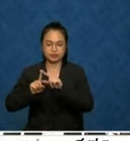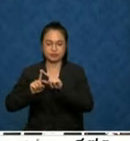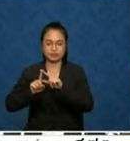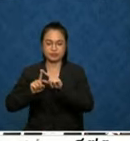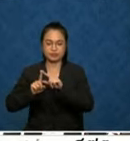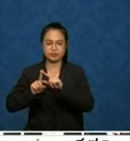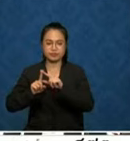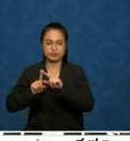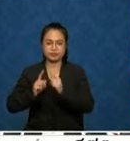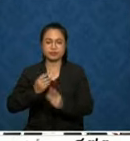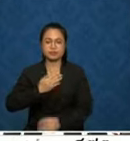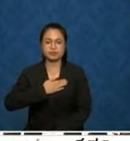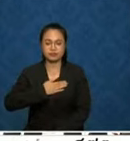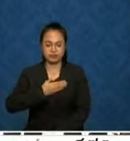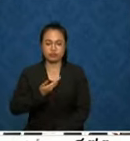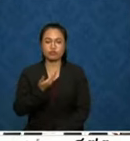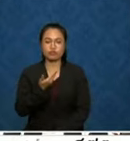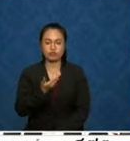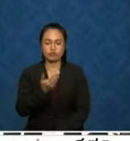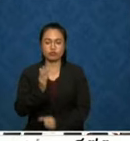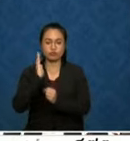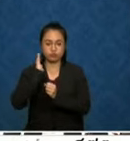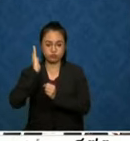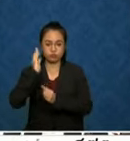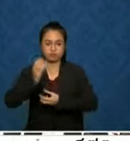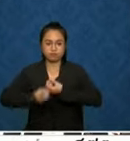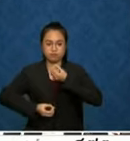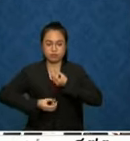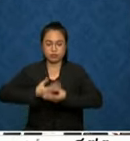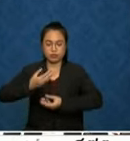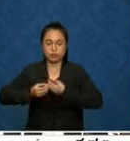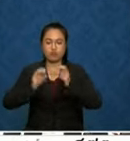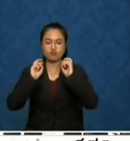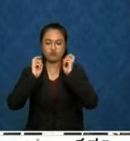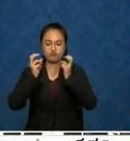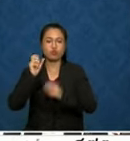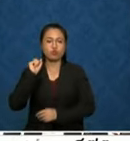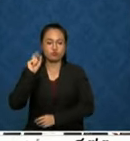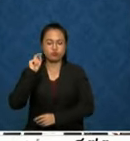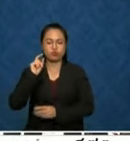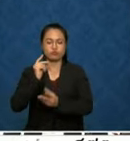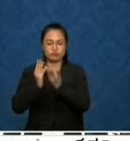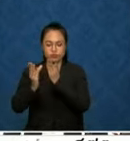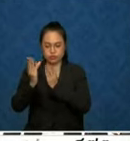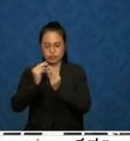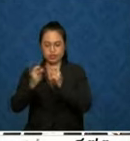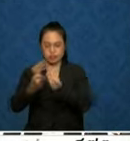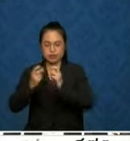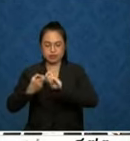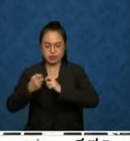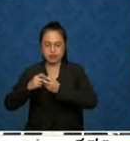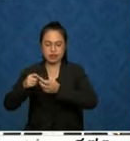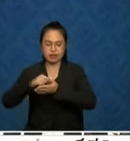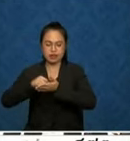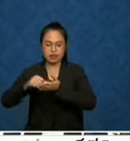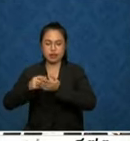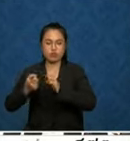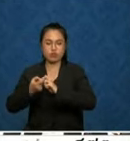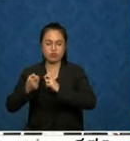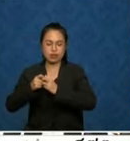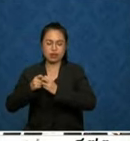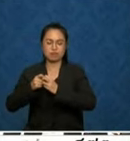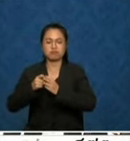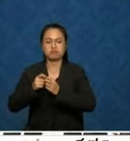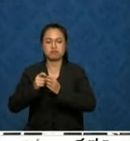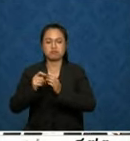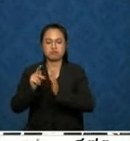นดิฉันขอมีส่วนร่วมในการนะคะอภิปรายยติด่วนด้วยวาจาศึกษาปัญหาและการแก้ไขกฎหมายเพื่อป้องกันธุร